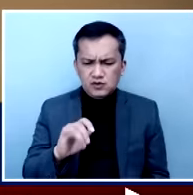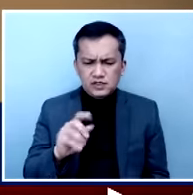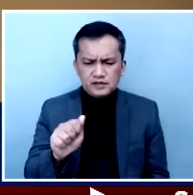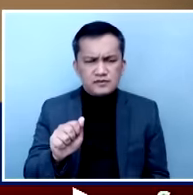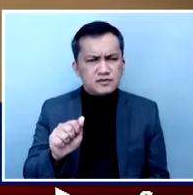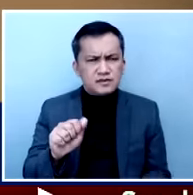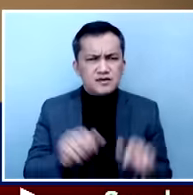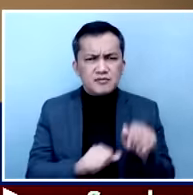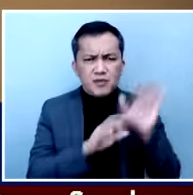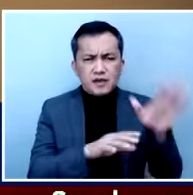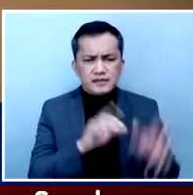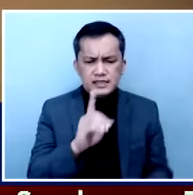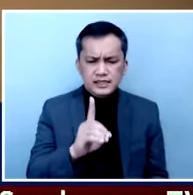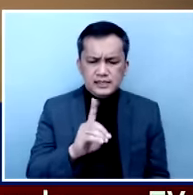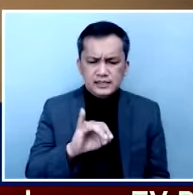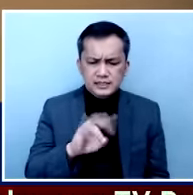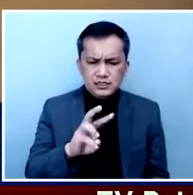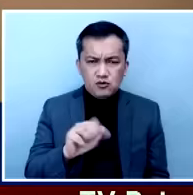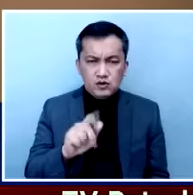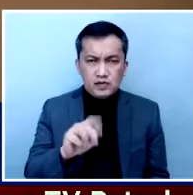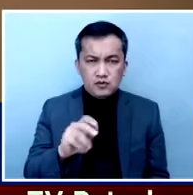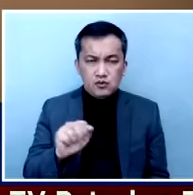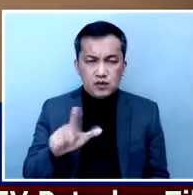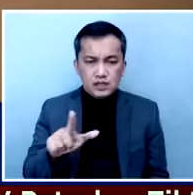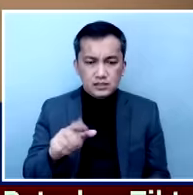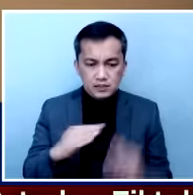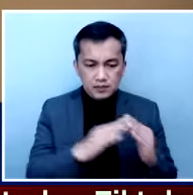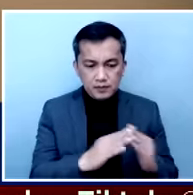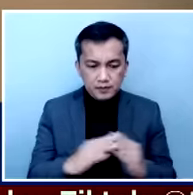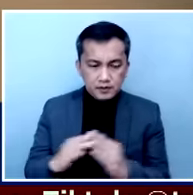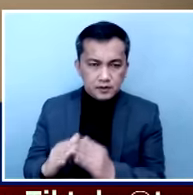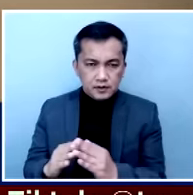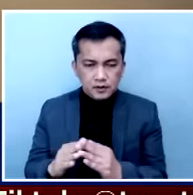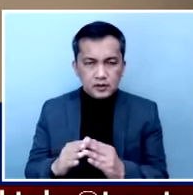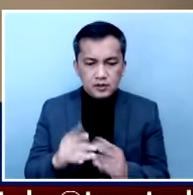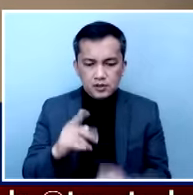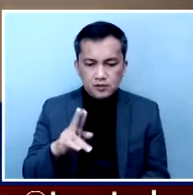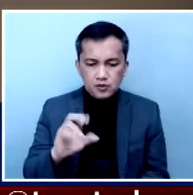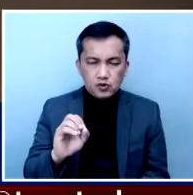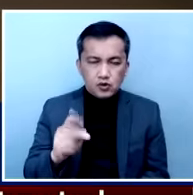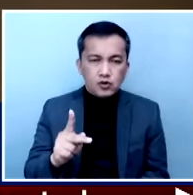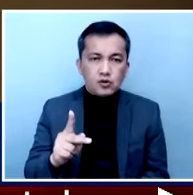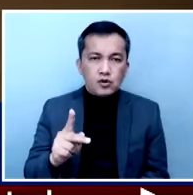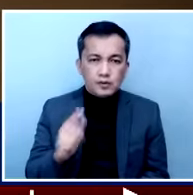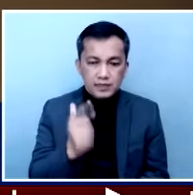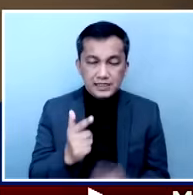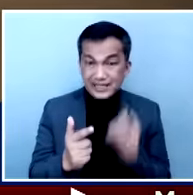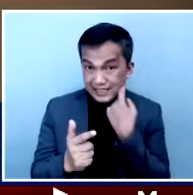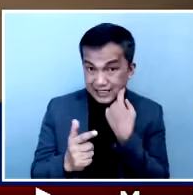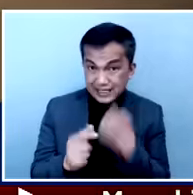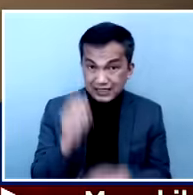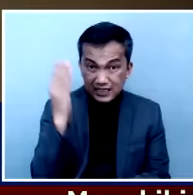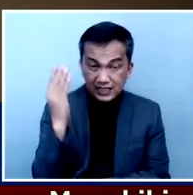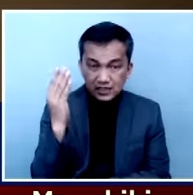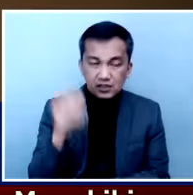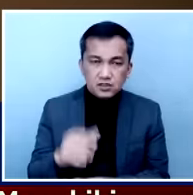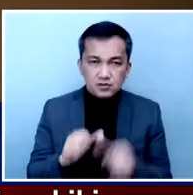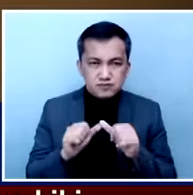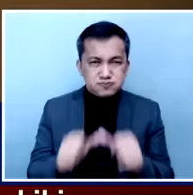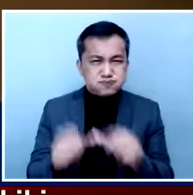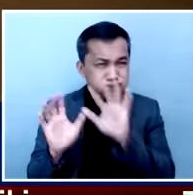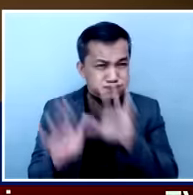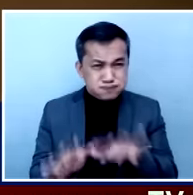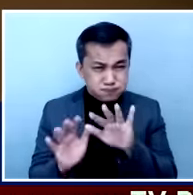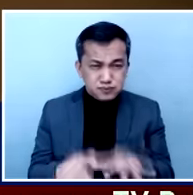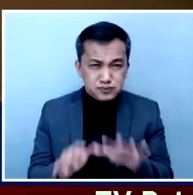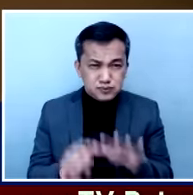Mount Diwalwal ang ilang bahay sa Purok 20 kaninang tanghali dahil sa walang tigil na pag-ulan dulot